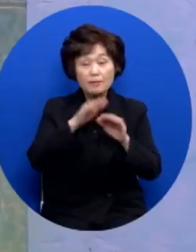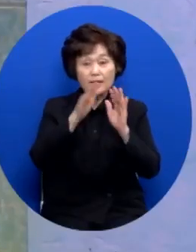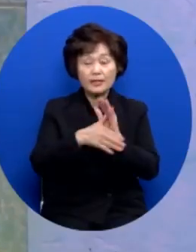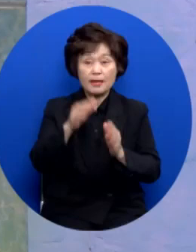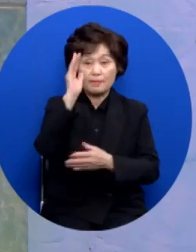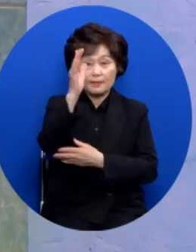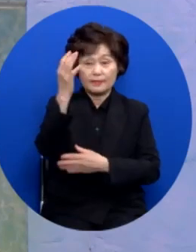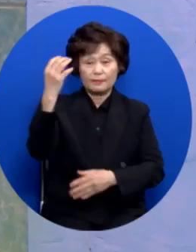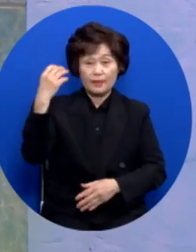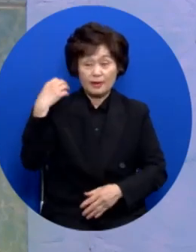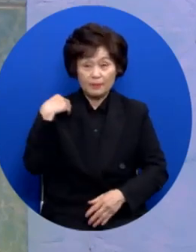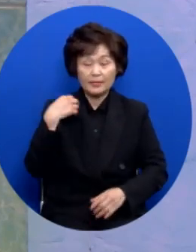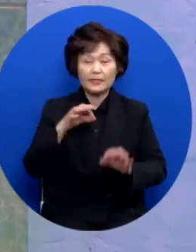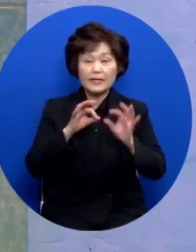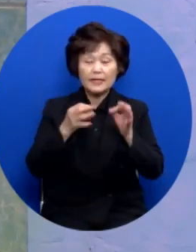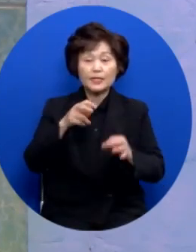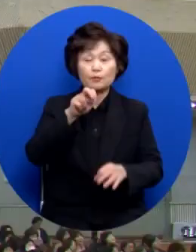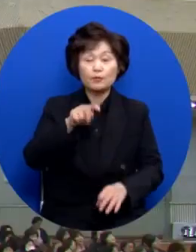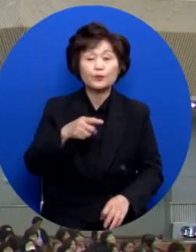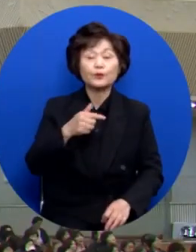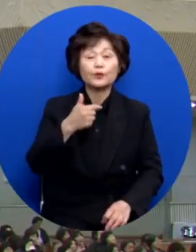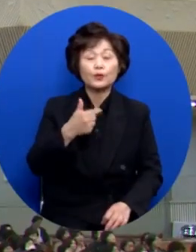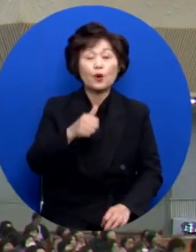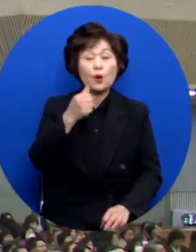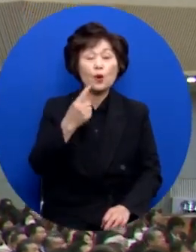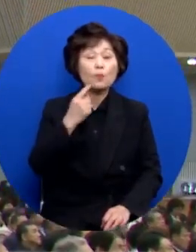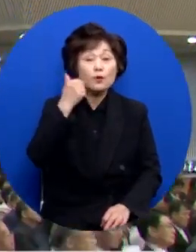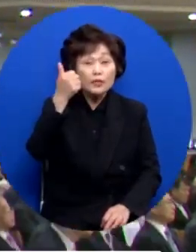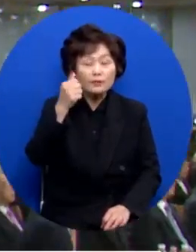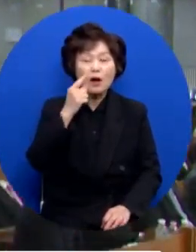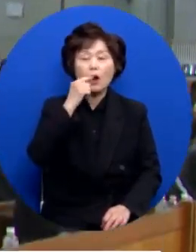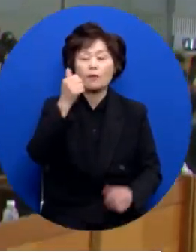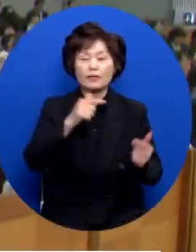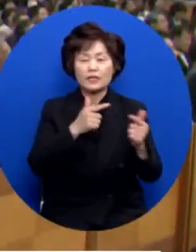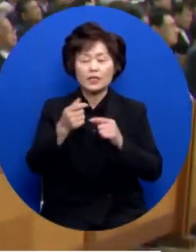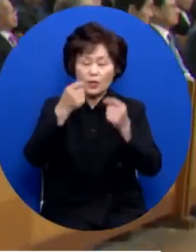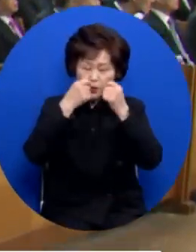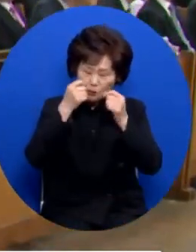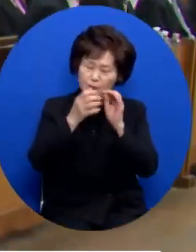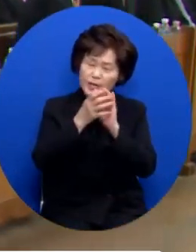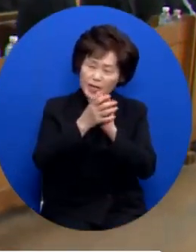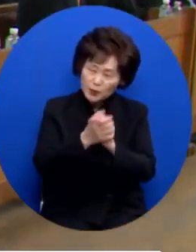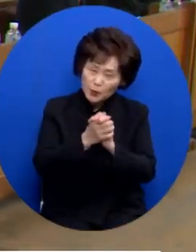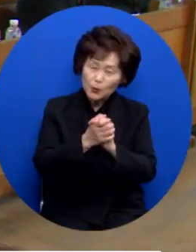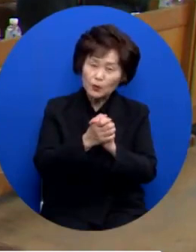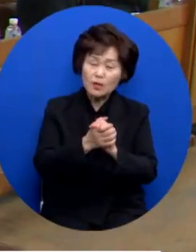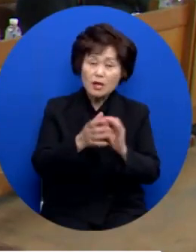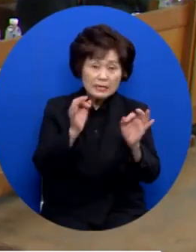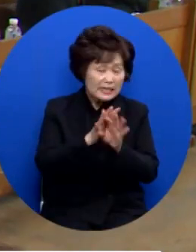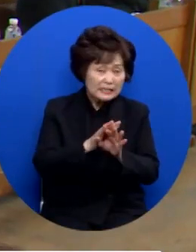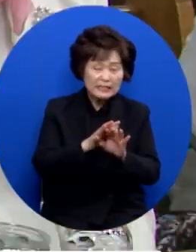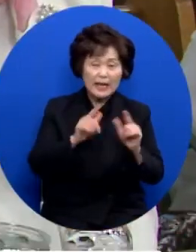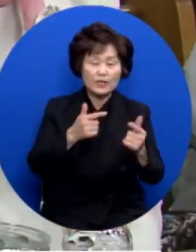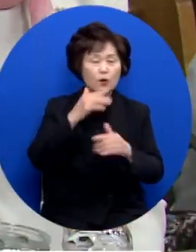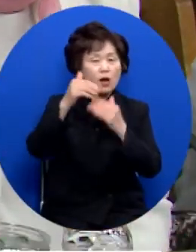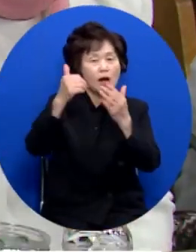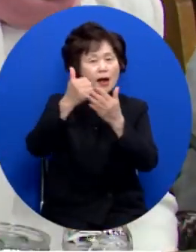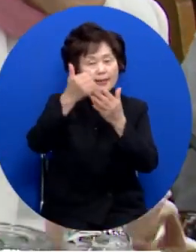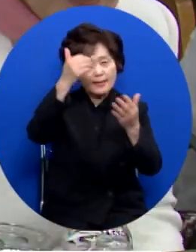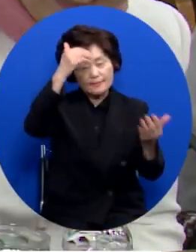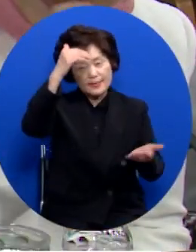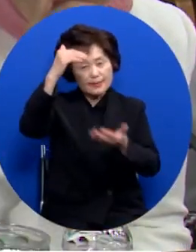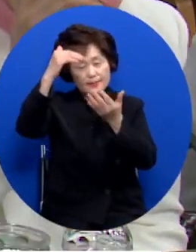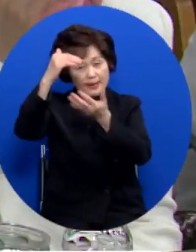말씀을 전한 포도원 교회 김문은 목사는 어머니의 눈물의 기도는 땅에 떨어지는 것이 아니라 하나님이 반드시 받으시는